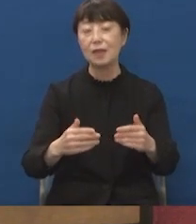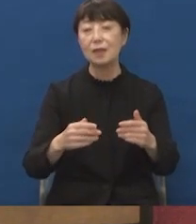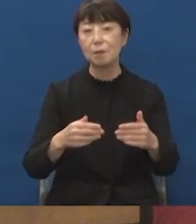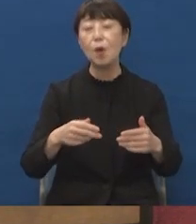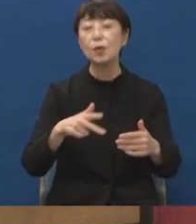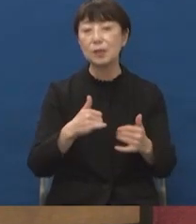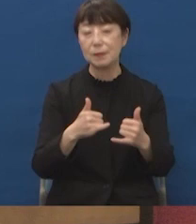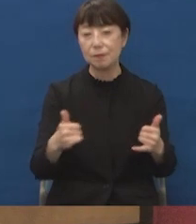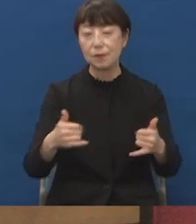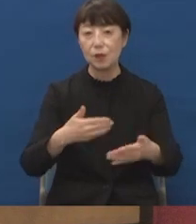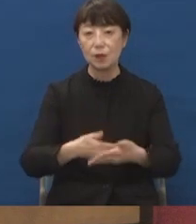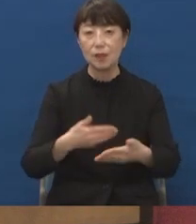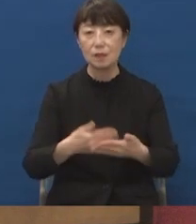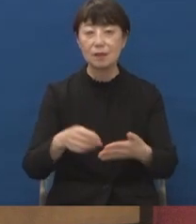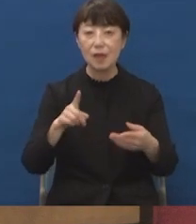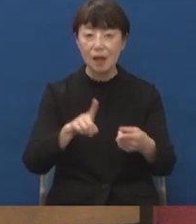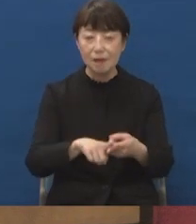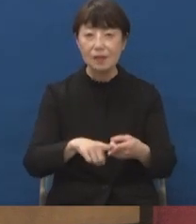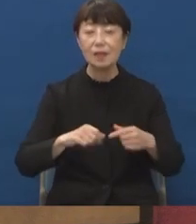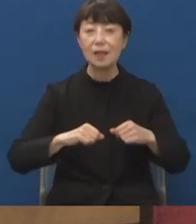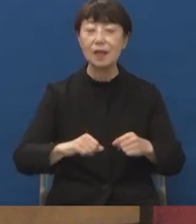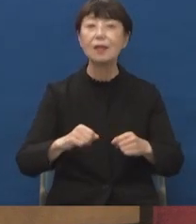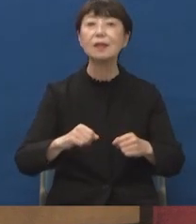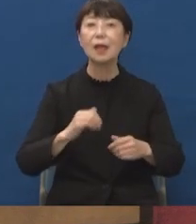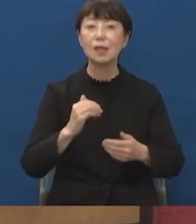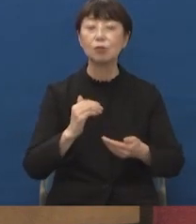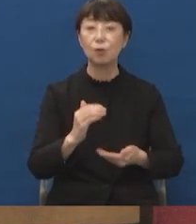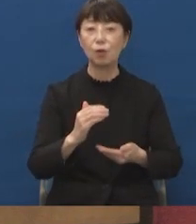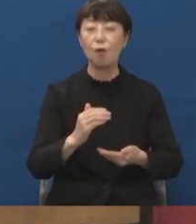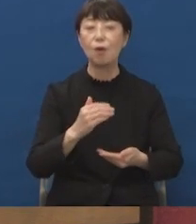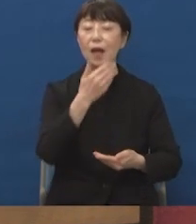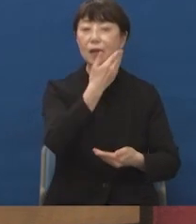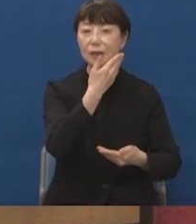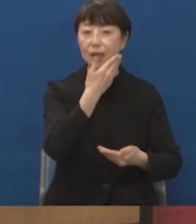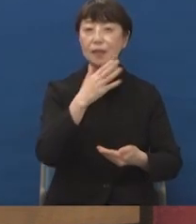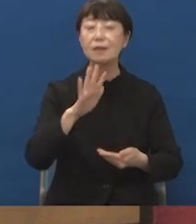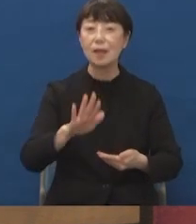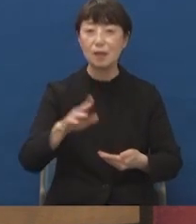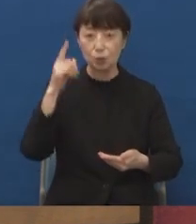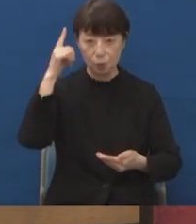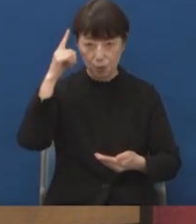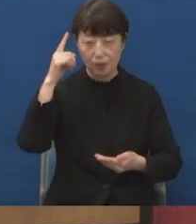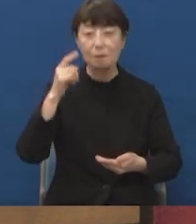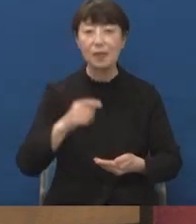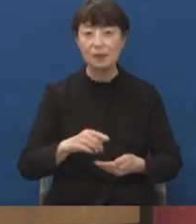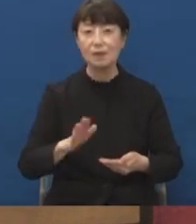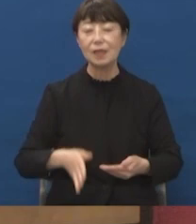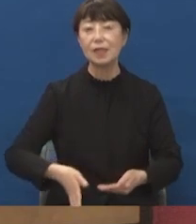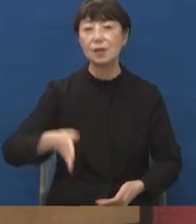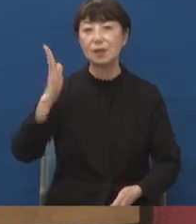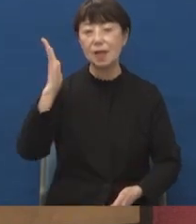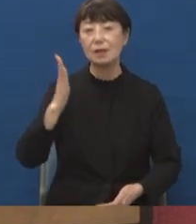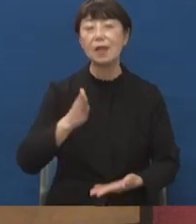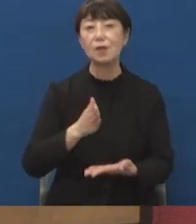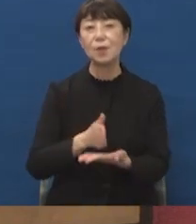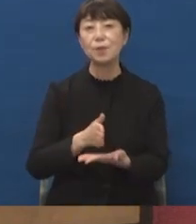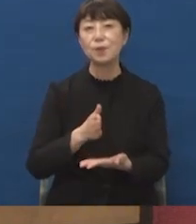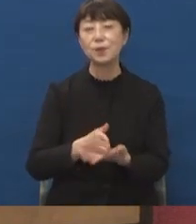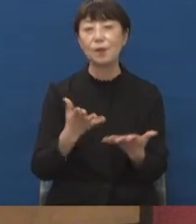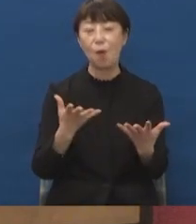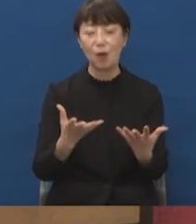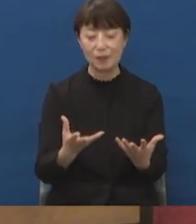進することを強く求めまして、私の賛成討論を終わります。ご清聴ありがとうございました。